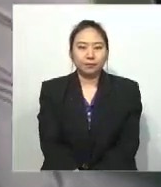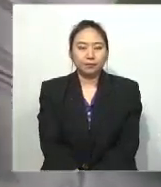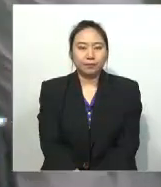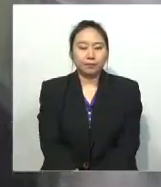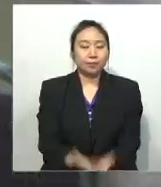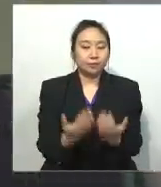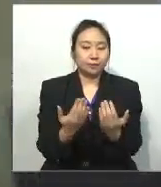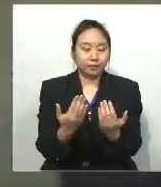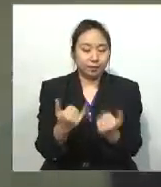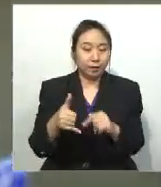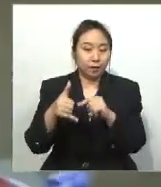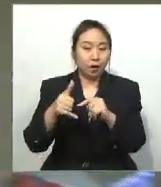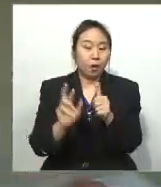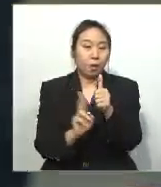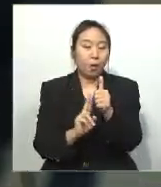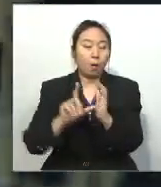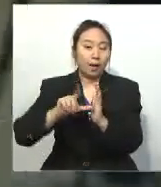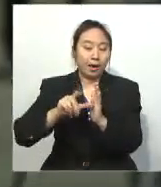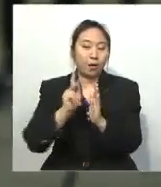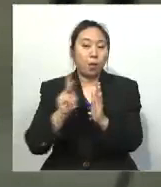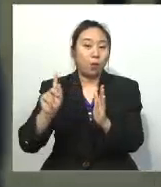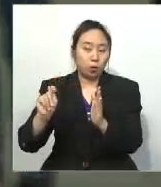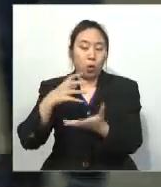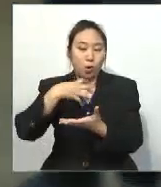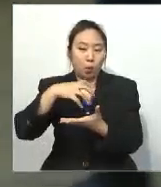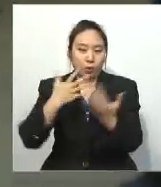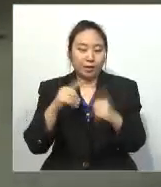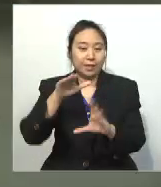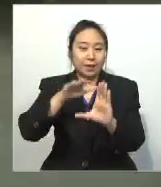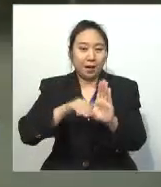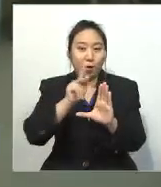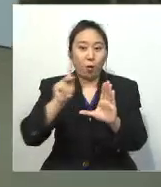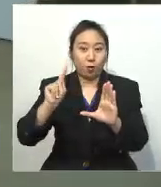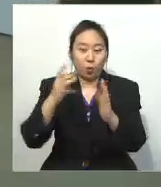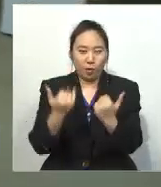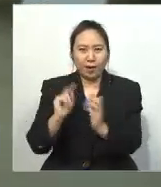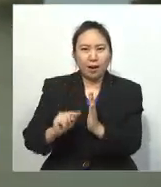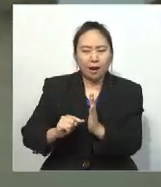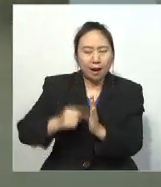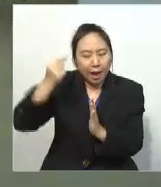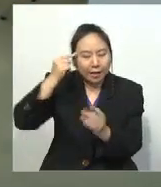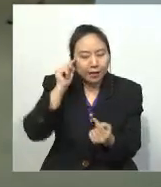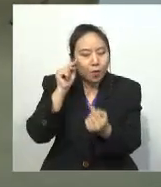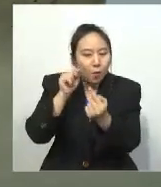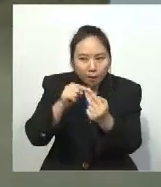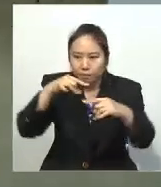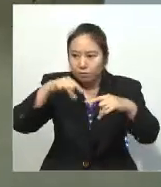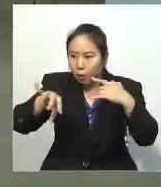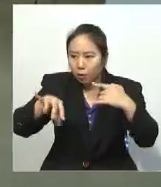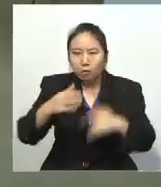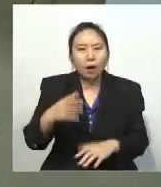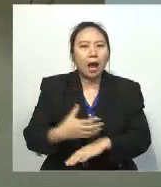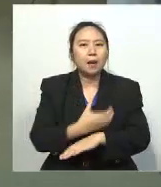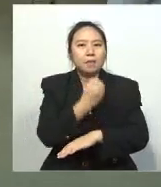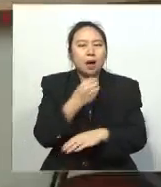ทางด้านนายนัทเล่าศรีสวกุลรองเลขาธิการกกต.ก็เปิดเผยว่าการรับสมัครกกต.ในวันแรกผิดจากที่คาดการไว้เพราะว่าพรรคการเมืองส่วน